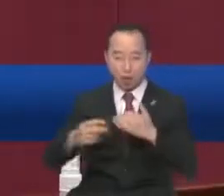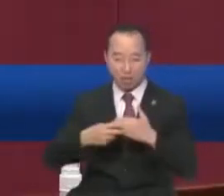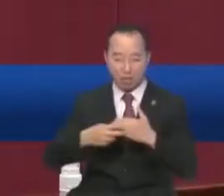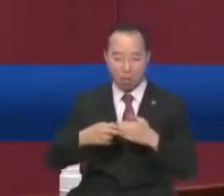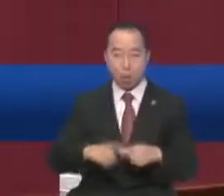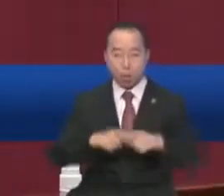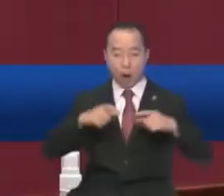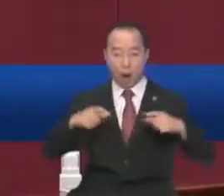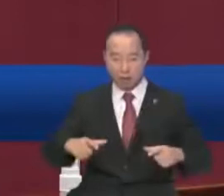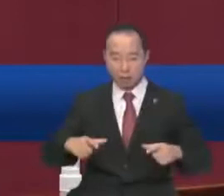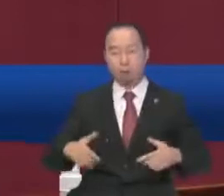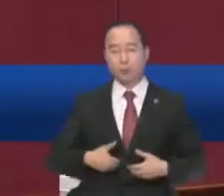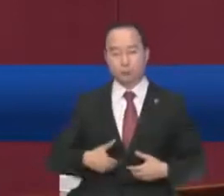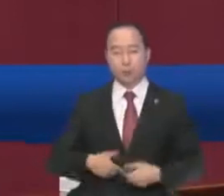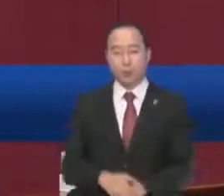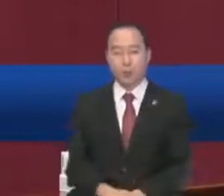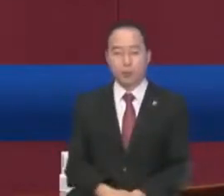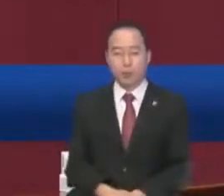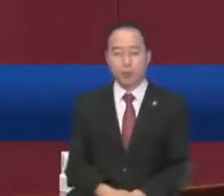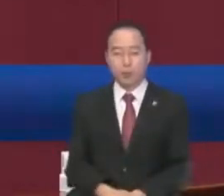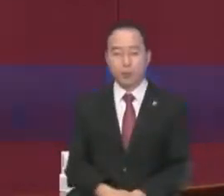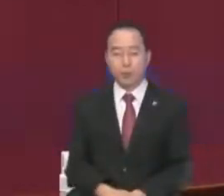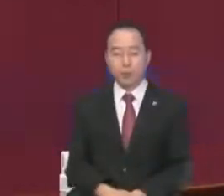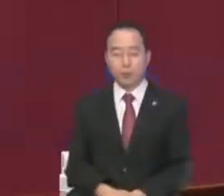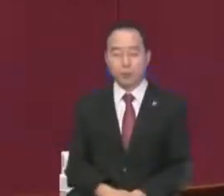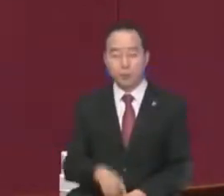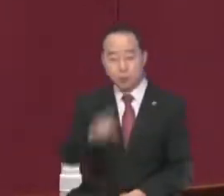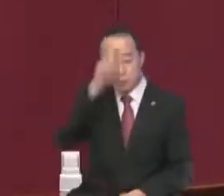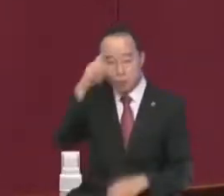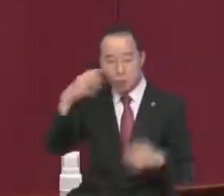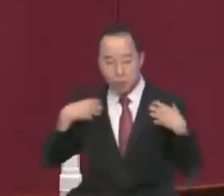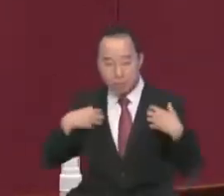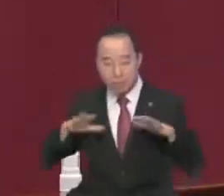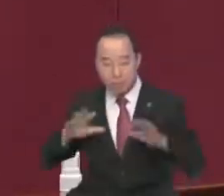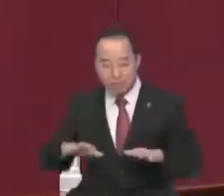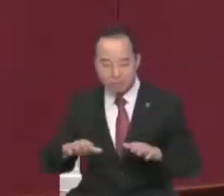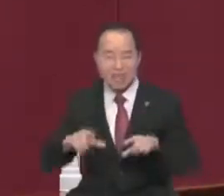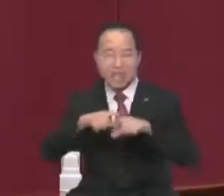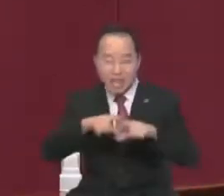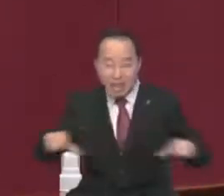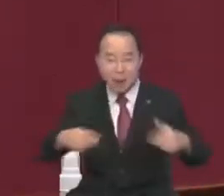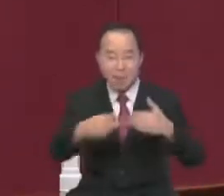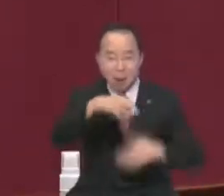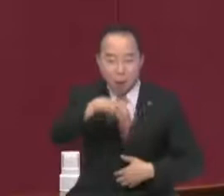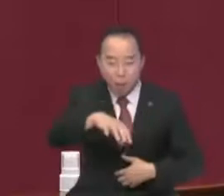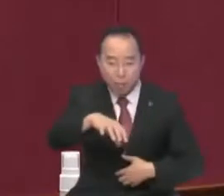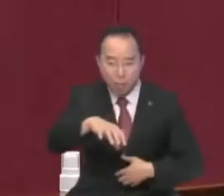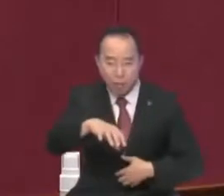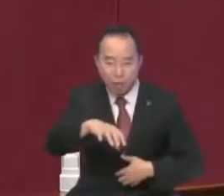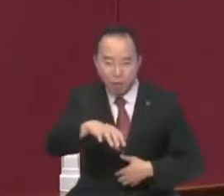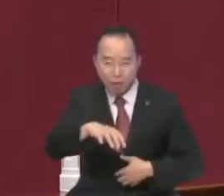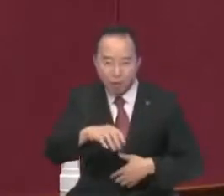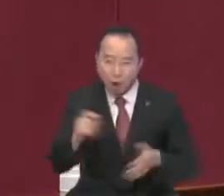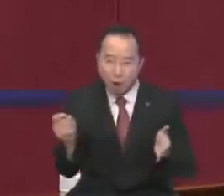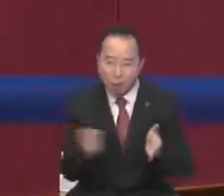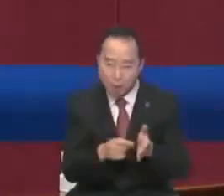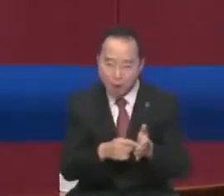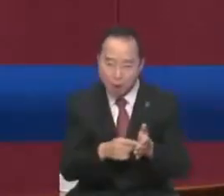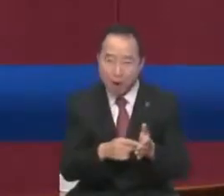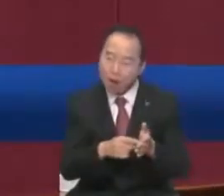확대 노력도 병행해야 합니다. 정부는 당장 민간병원의 공공기여 매뉴얼부터 만들고 계속 미뤄지고